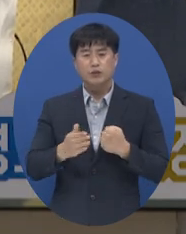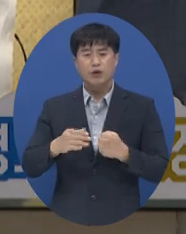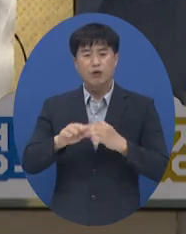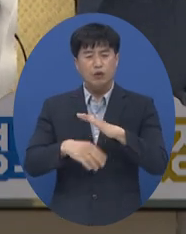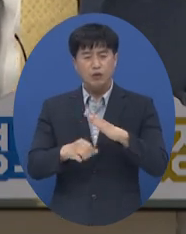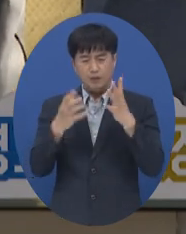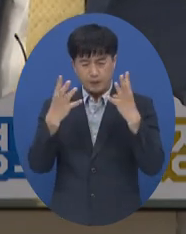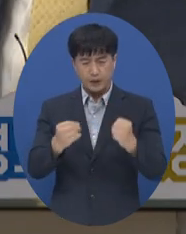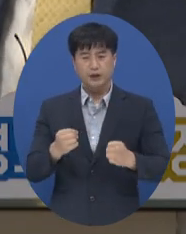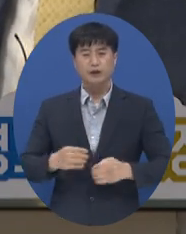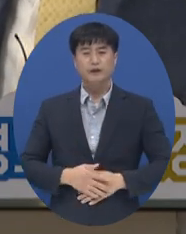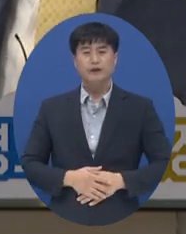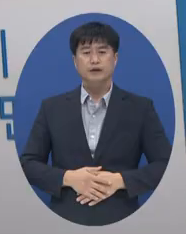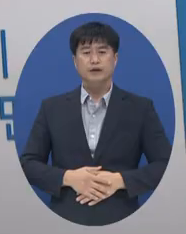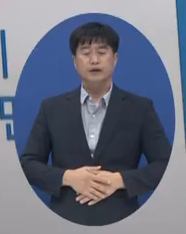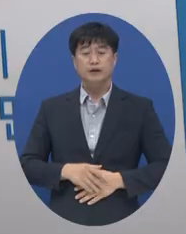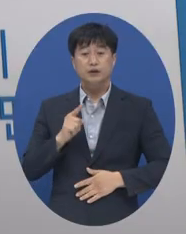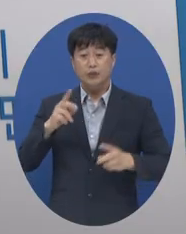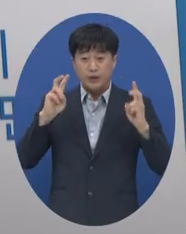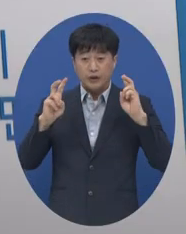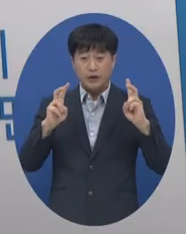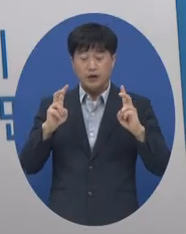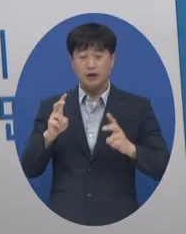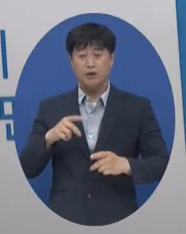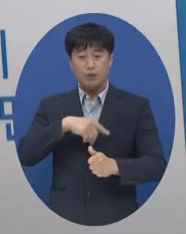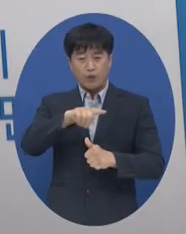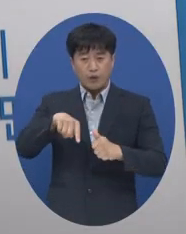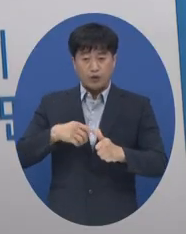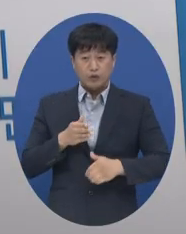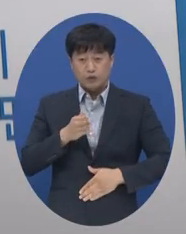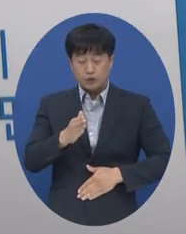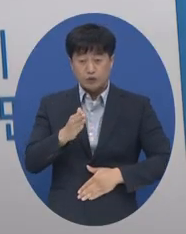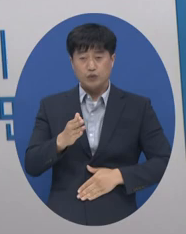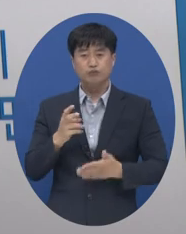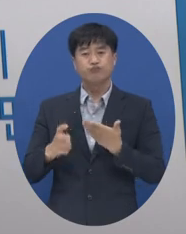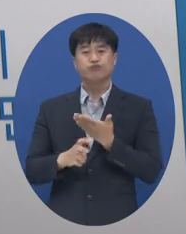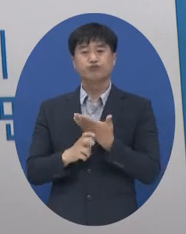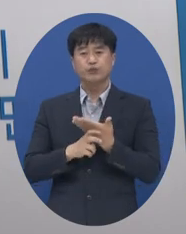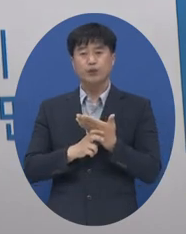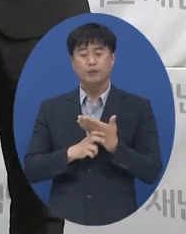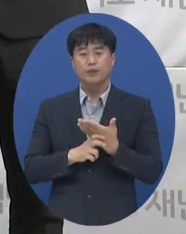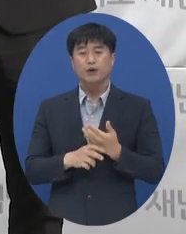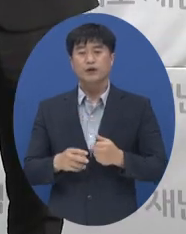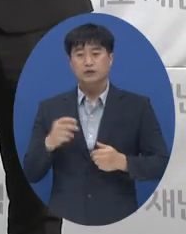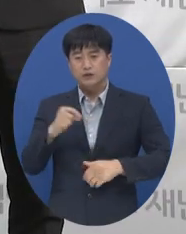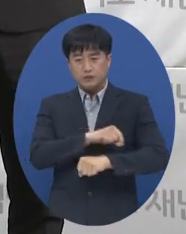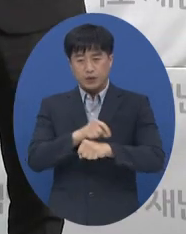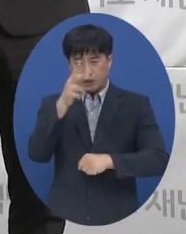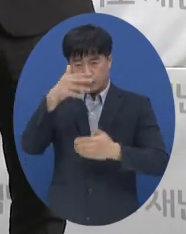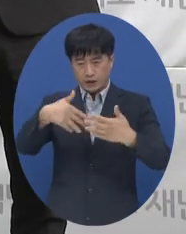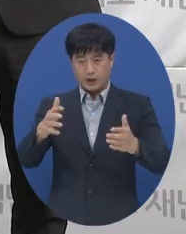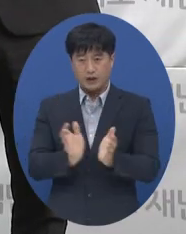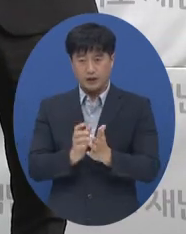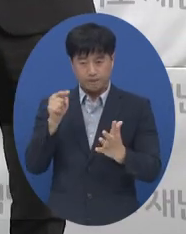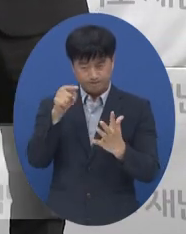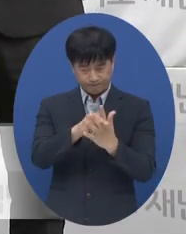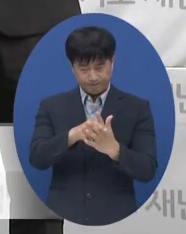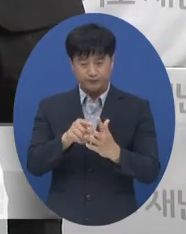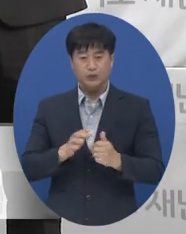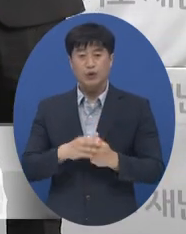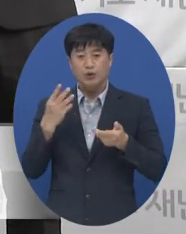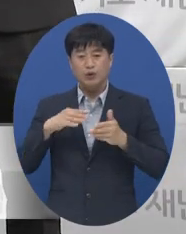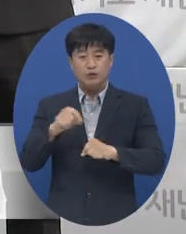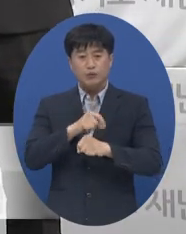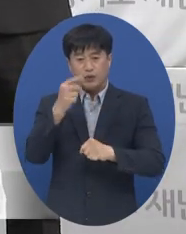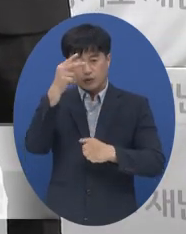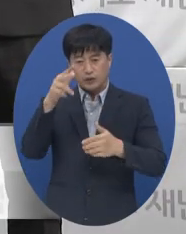높다는 겁니다. 이 업체는 환경 전문 공사업 불법 행위로 경기도 특별사법경찰단에 적발됐습니다.